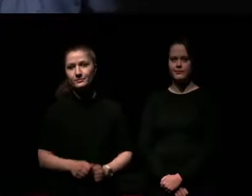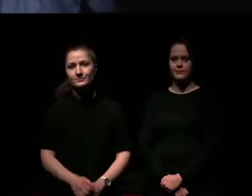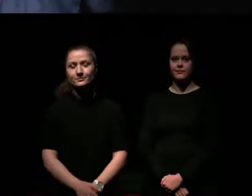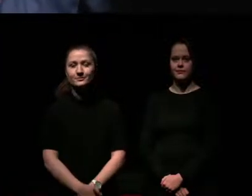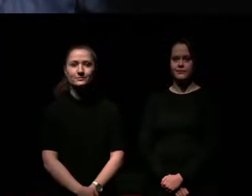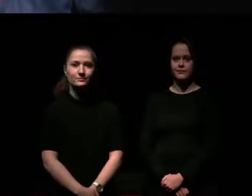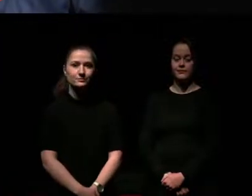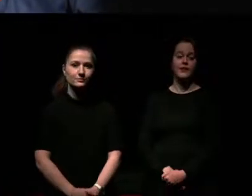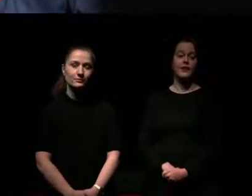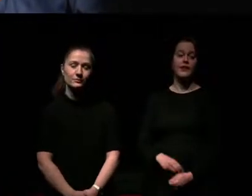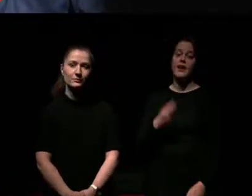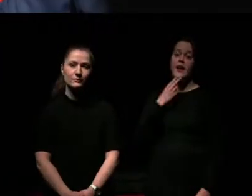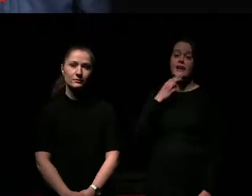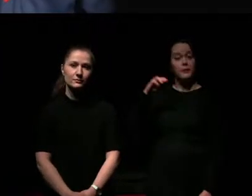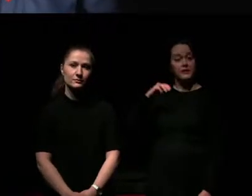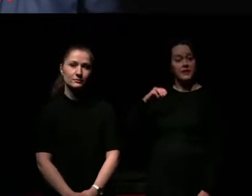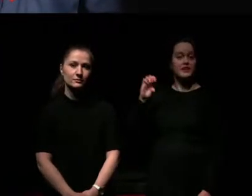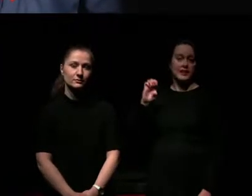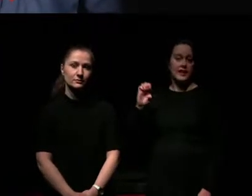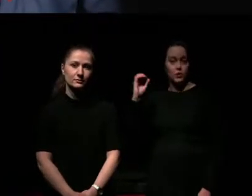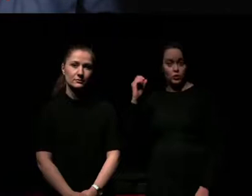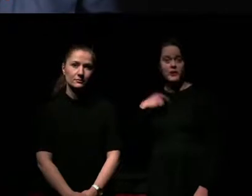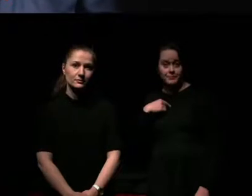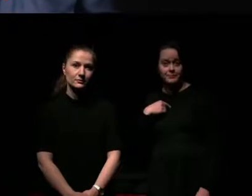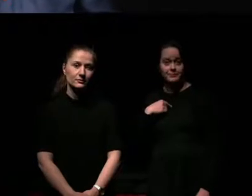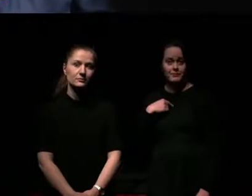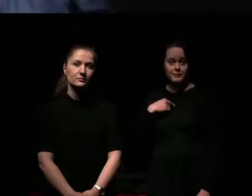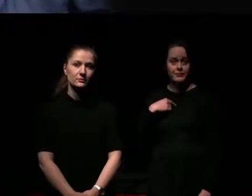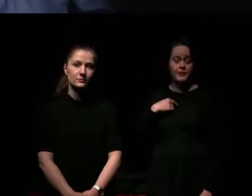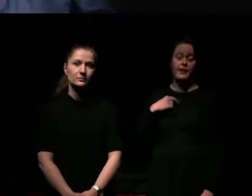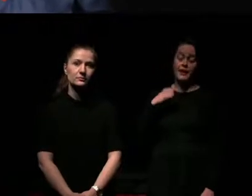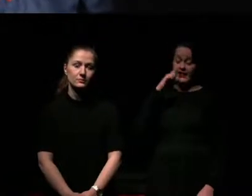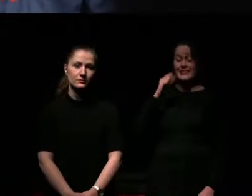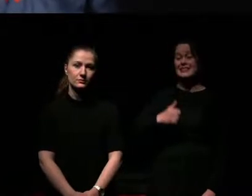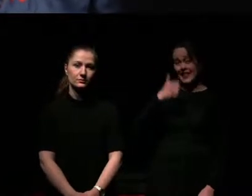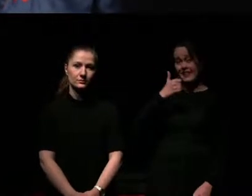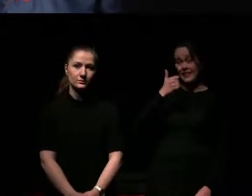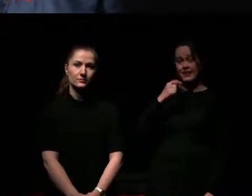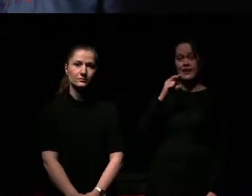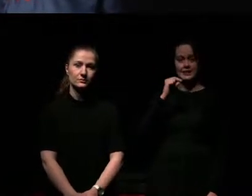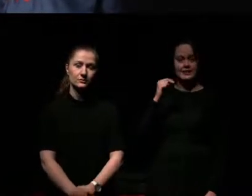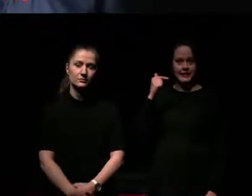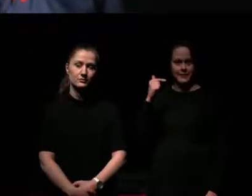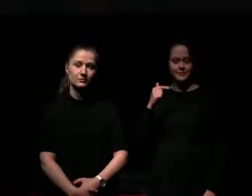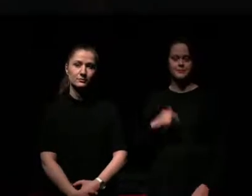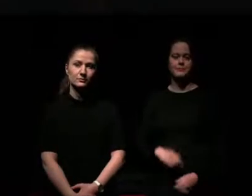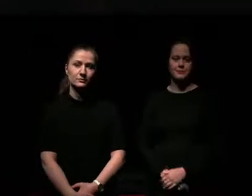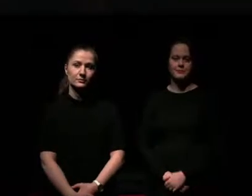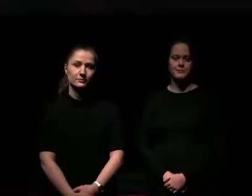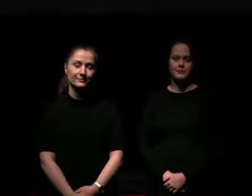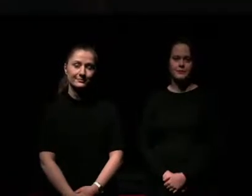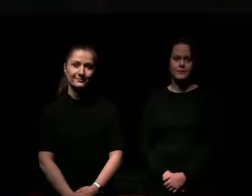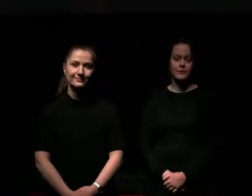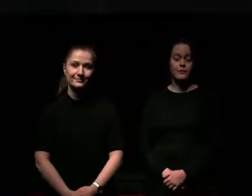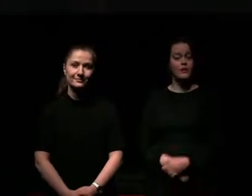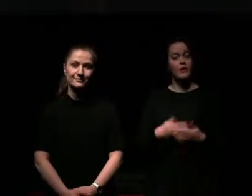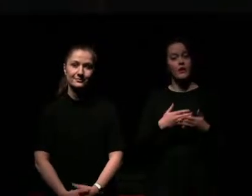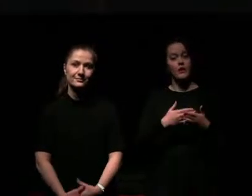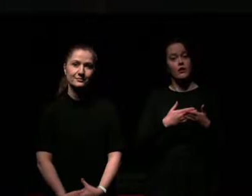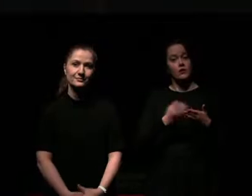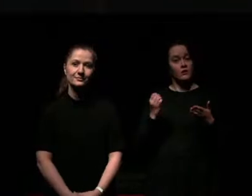Jeg heter Mathias Eilert Olsen. Jeg MOP I AVI, altså nestleder I SST, og kommer også